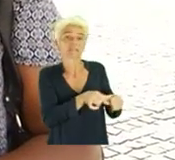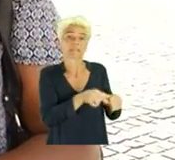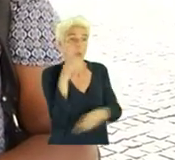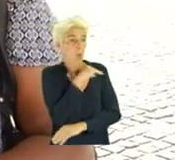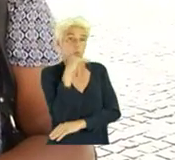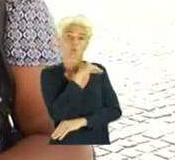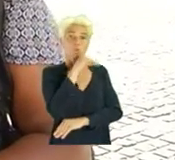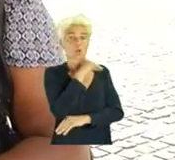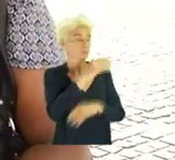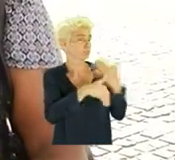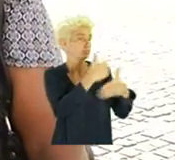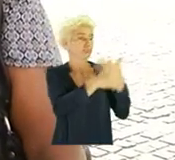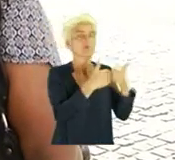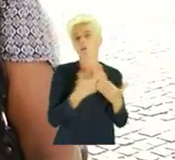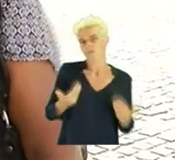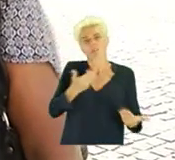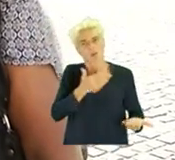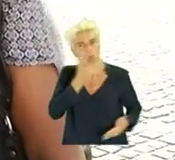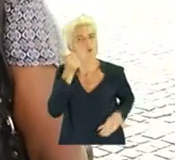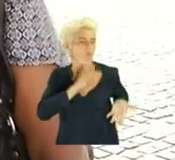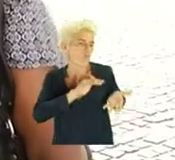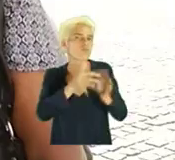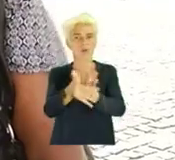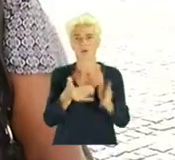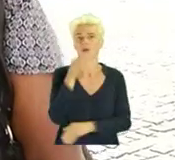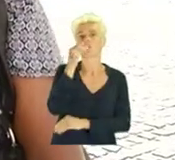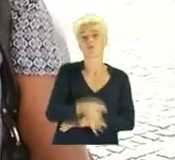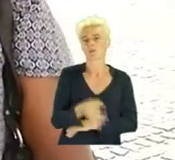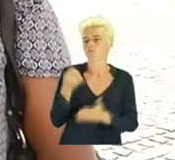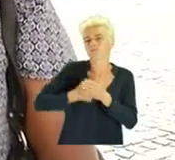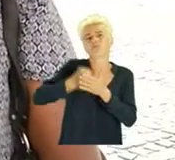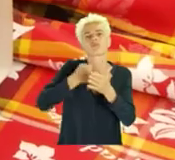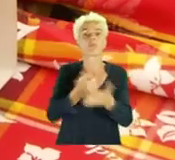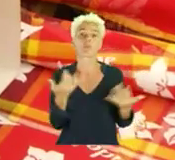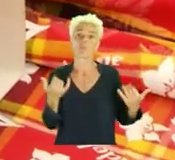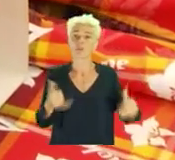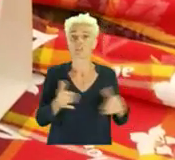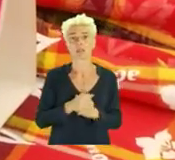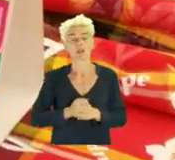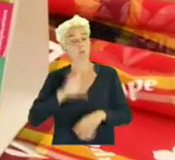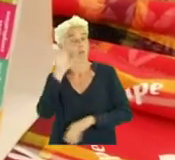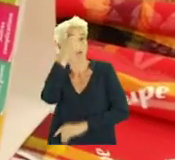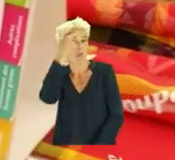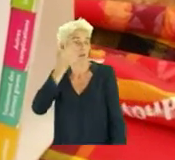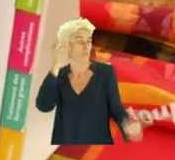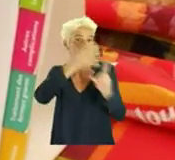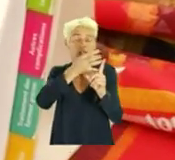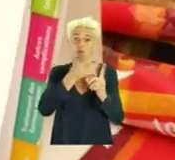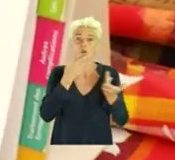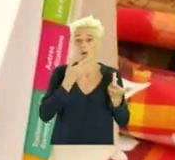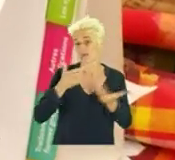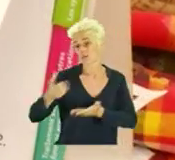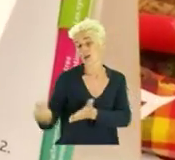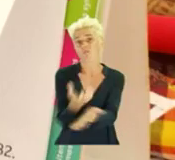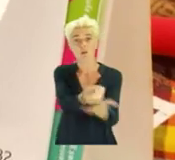urgences. Je pense que les choses ont évolué et il faut que la lutte continue. La première de nos missions, c'est informer